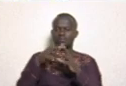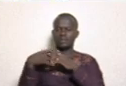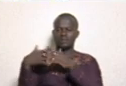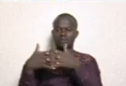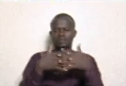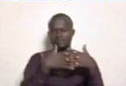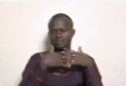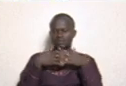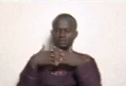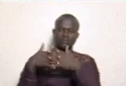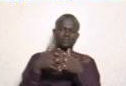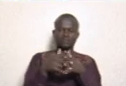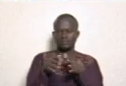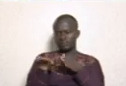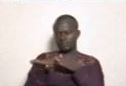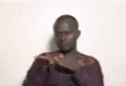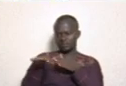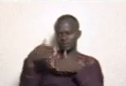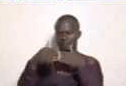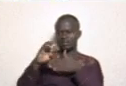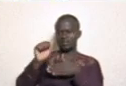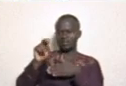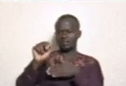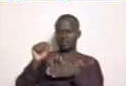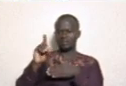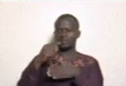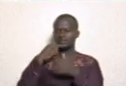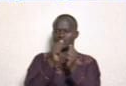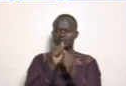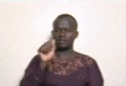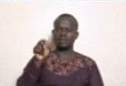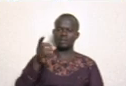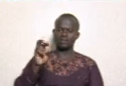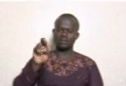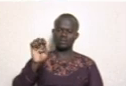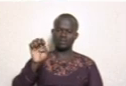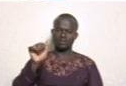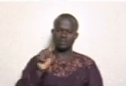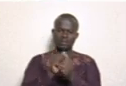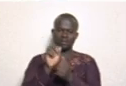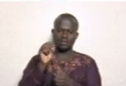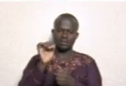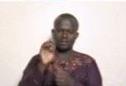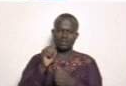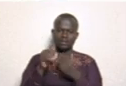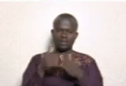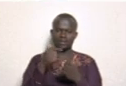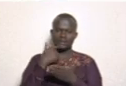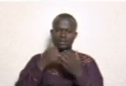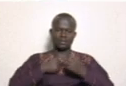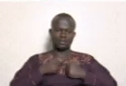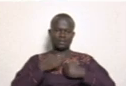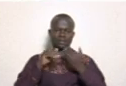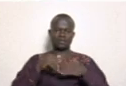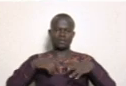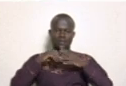za Amerika ku gice cyegereye Canada. Turi kumwe na Audrey igira neza ndetse na Mimi Furaha akaba rero ari Abanyarwanda